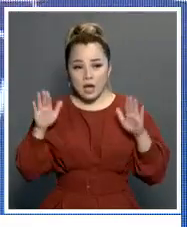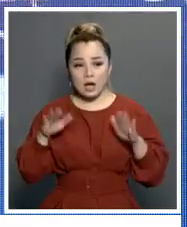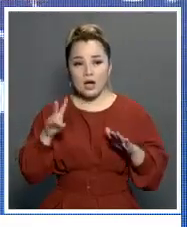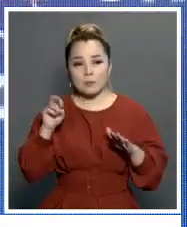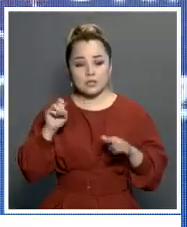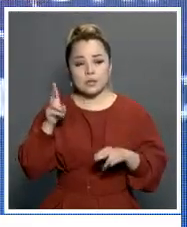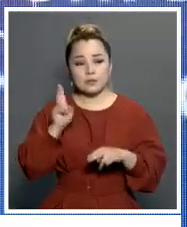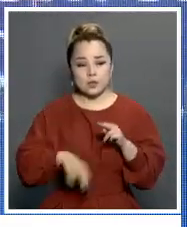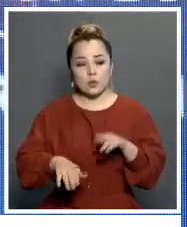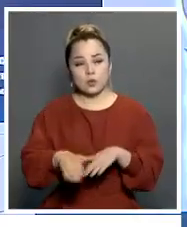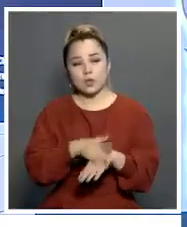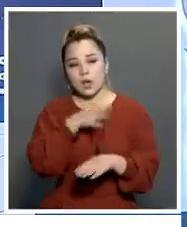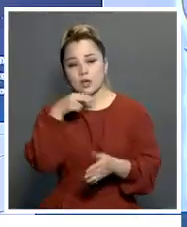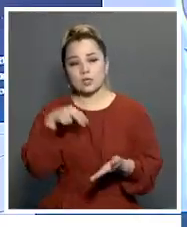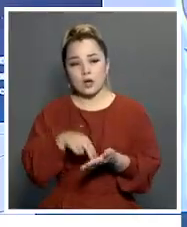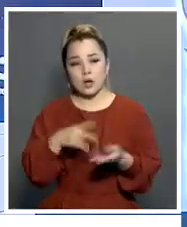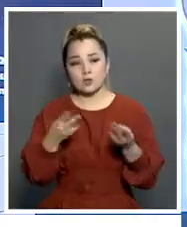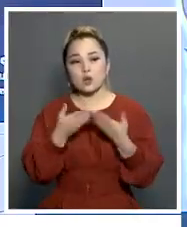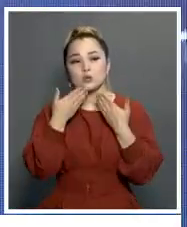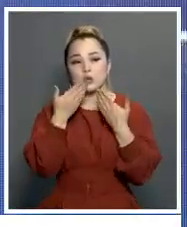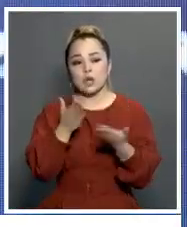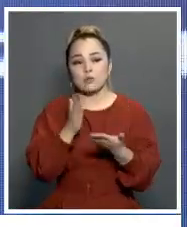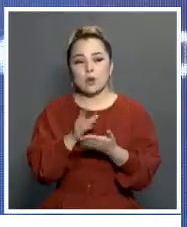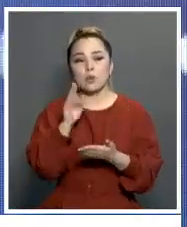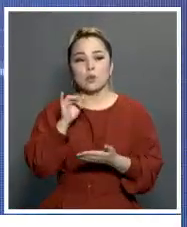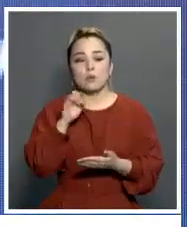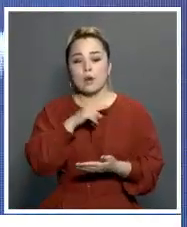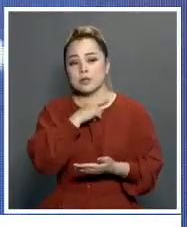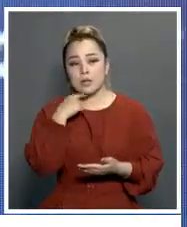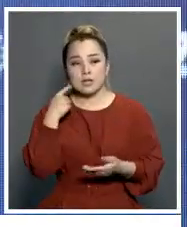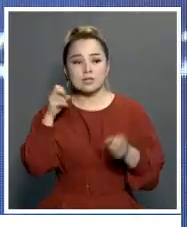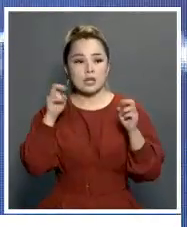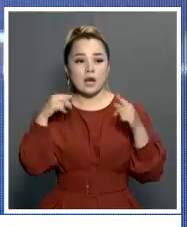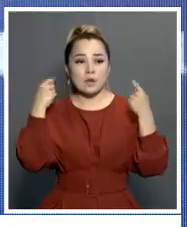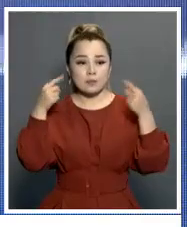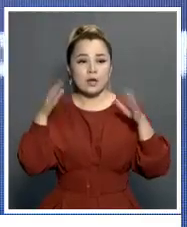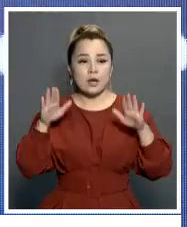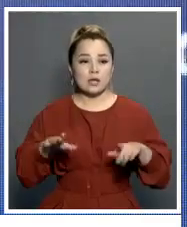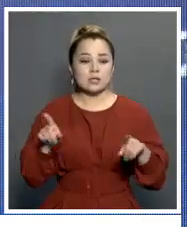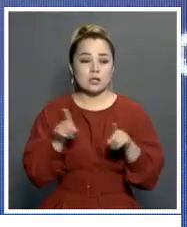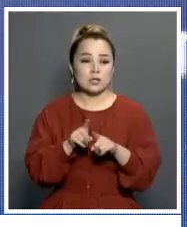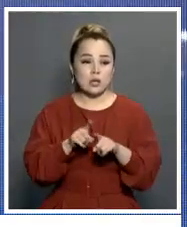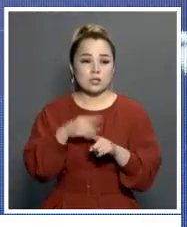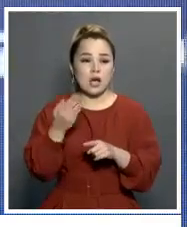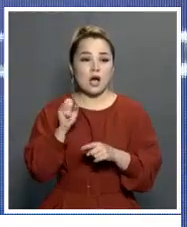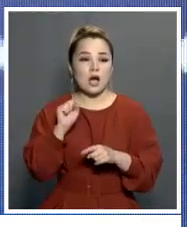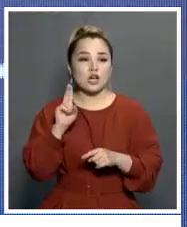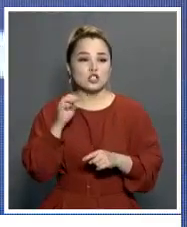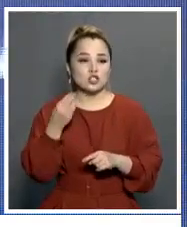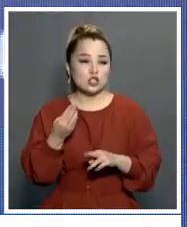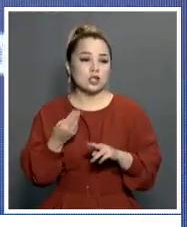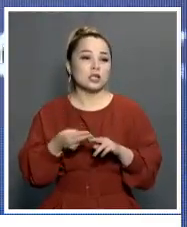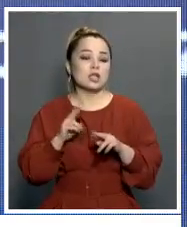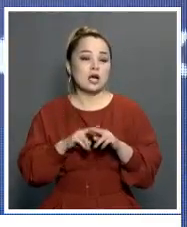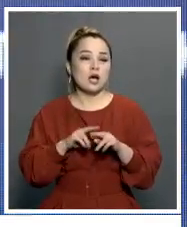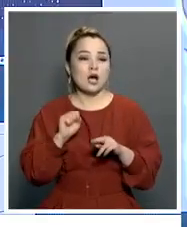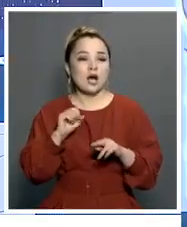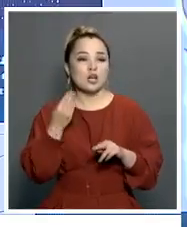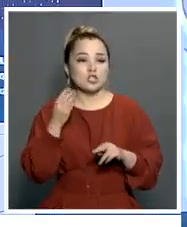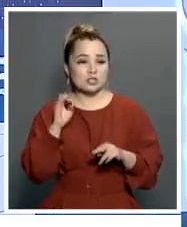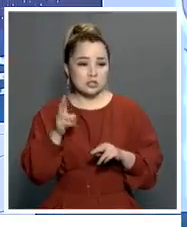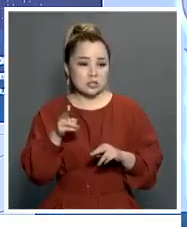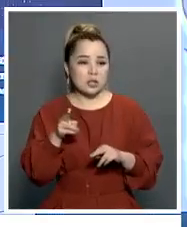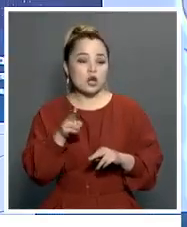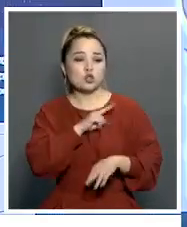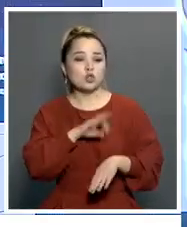тұрақтамауды сұраймыз. Биыл құрбандық шалатын арнайы орындарда ашық мобильді қосымшасы